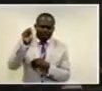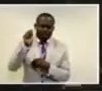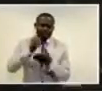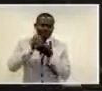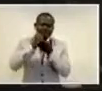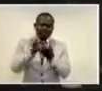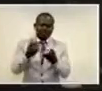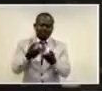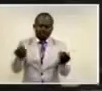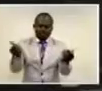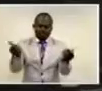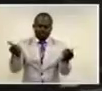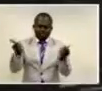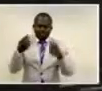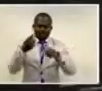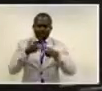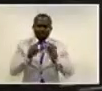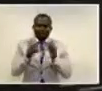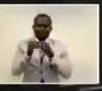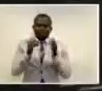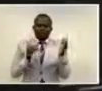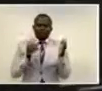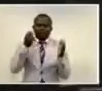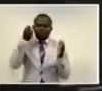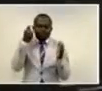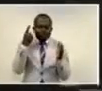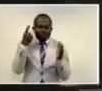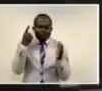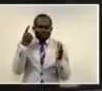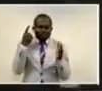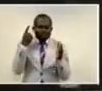ndabafasha kubikemura ariko ndagira ngo nabanze nabyumve ariko